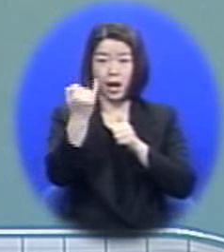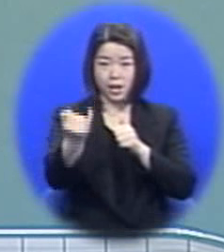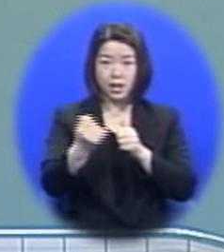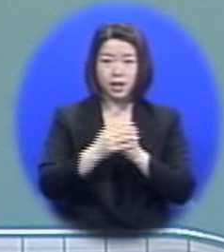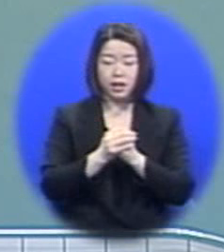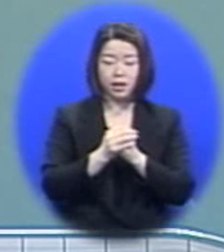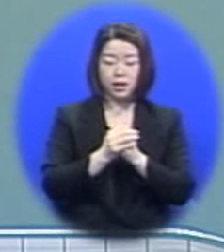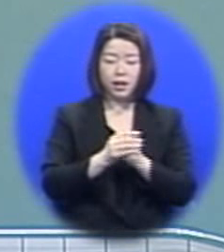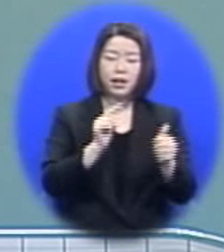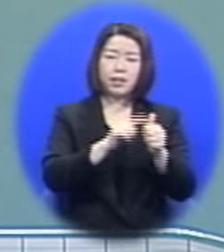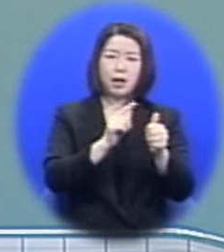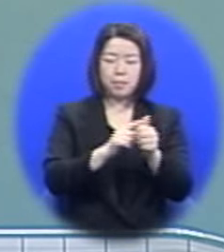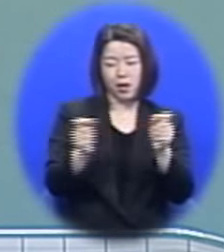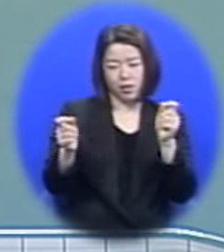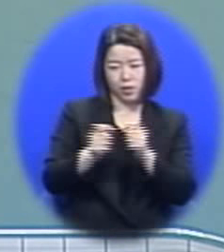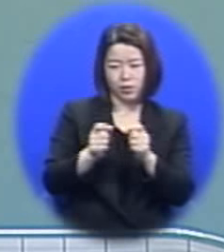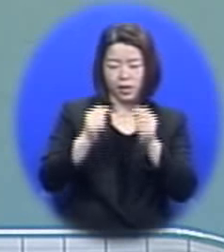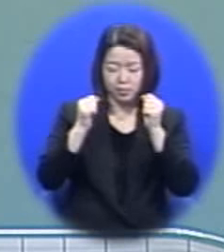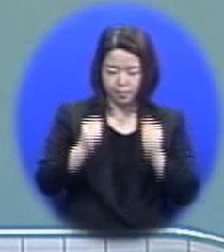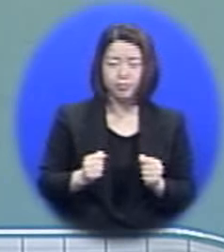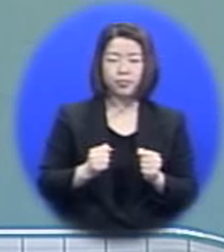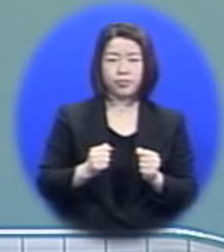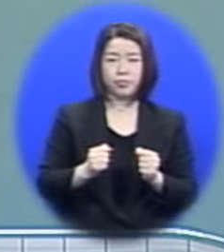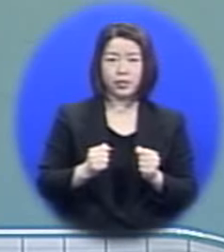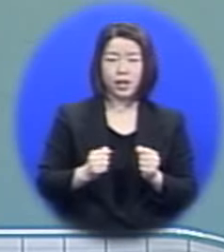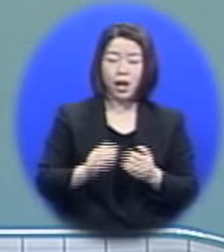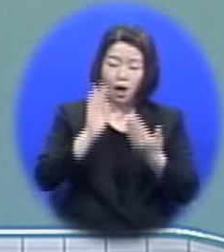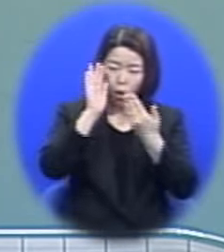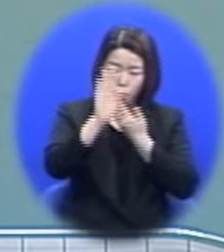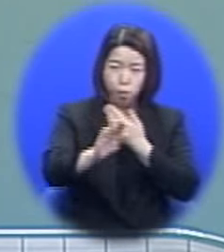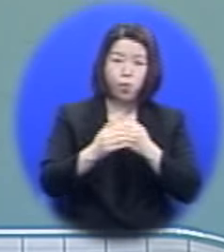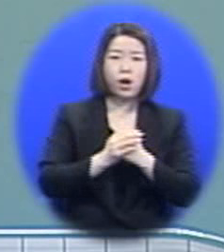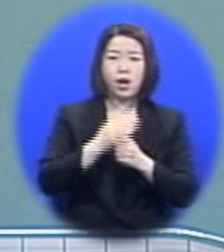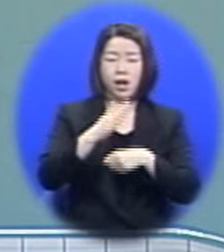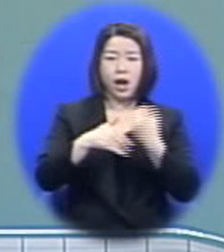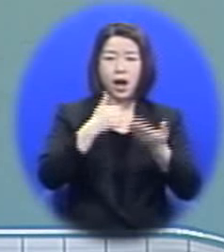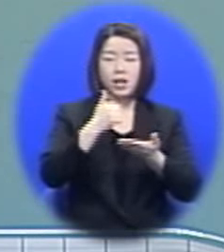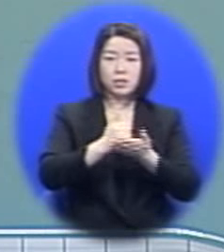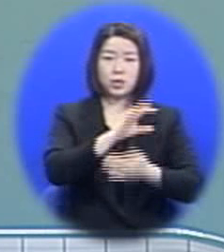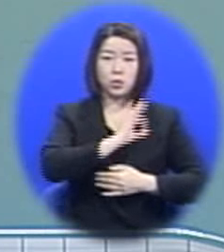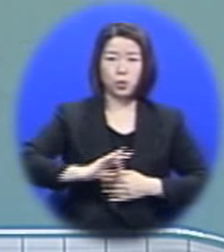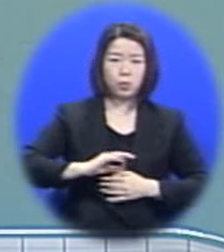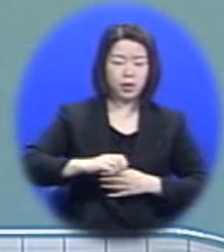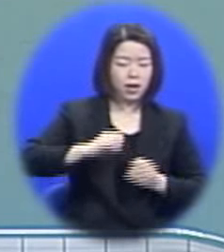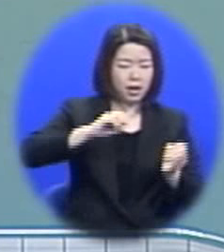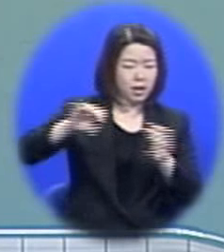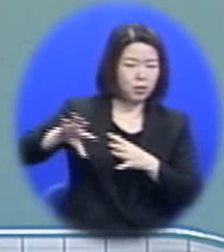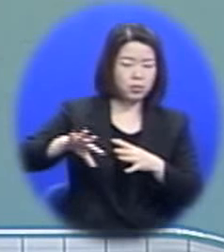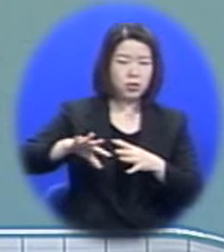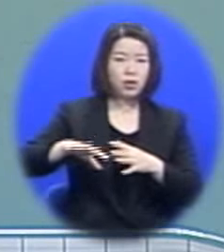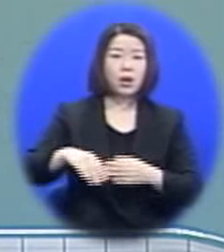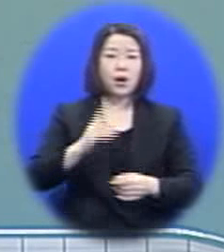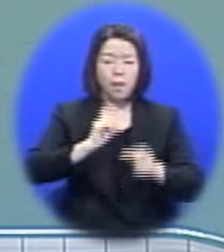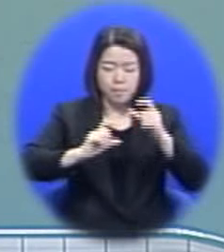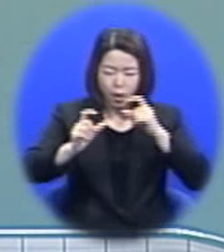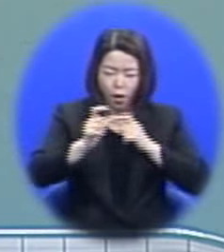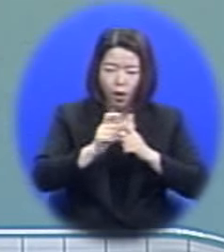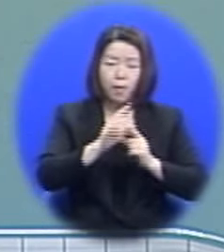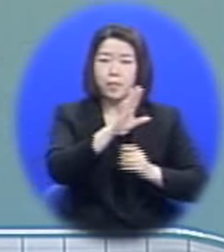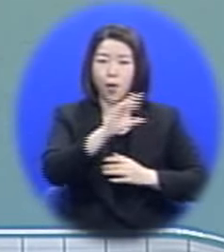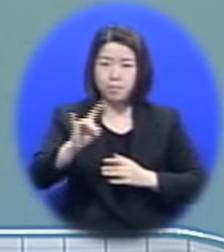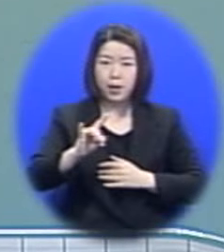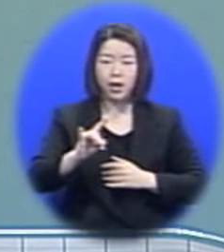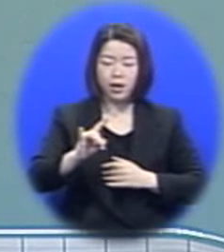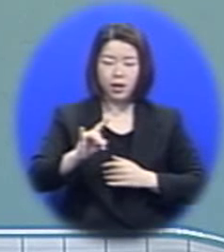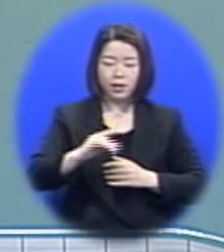남편 옆에 있었어요. 나중에 하나님이 욥에 잃어버린 거 다 갑절로 갚아주고 다시 열 자녀를 주셨을